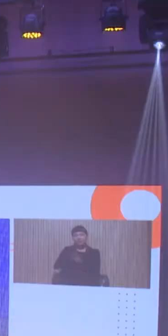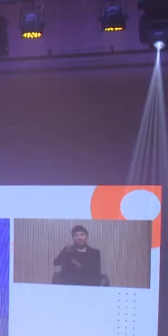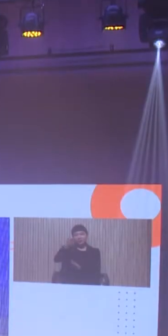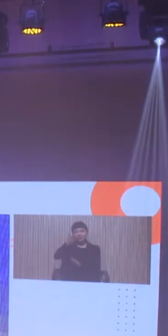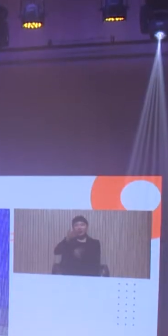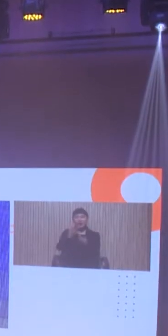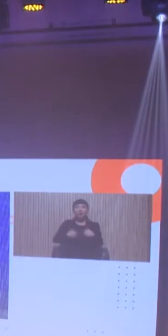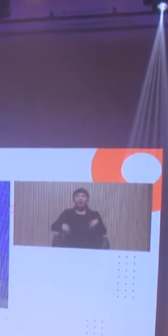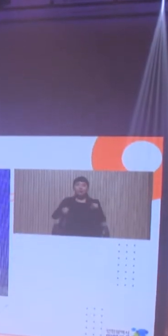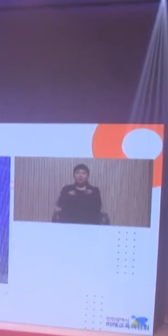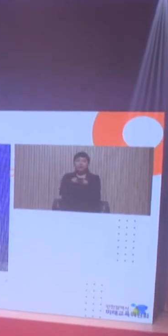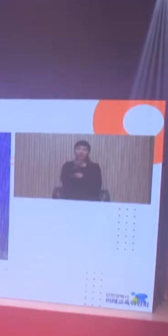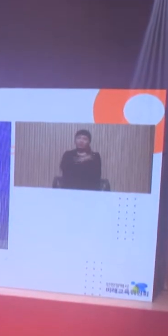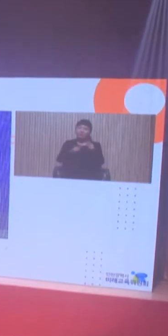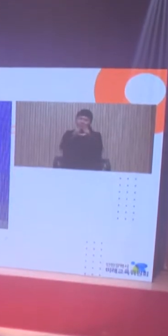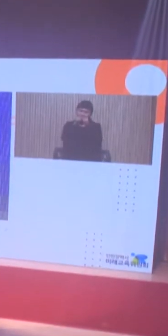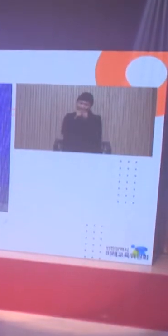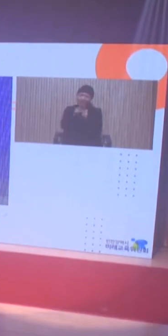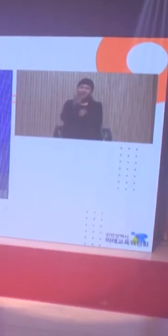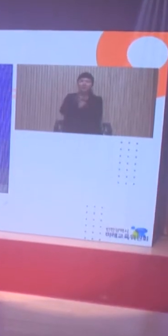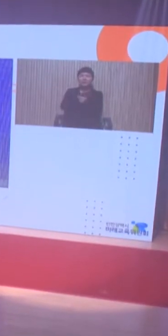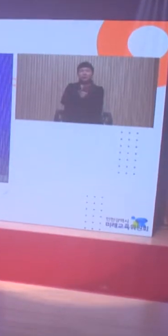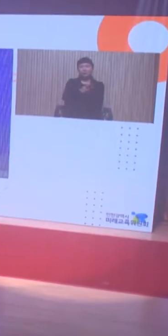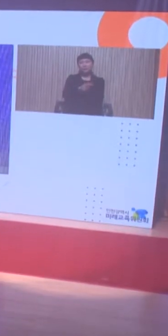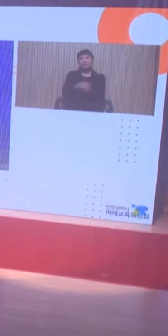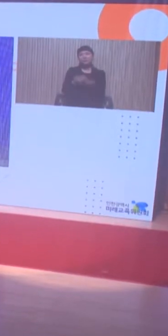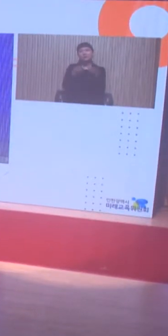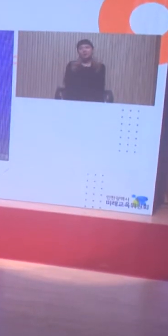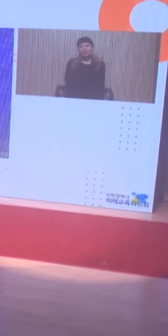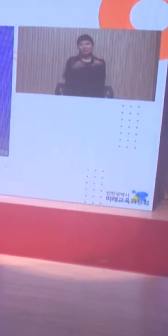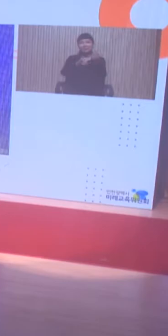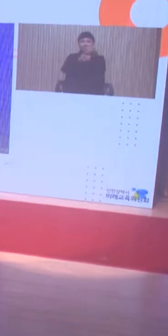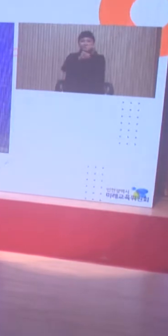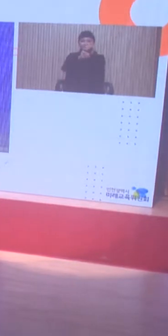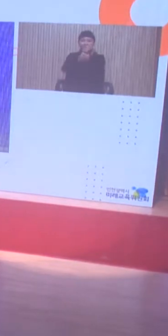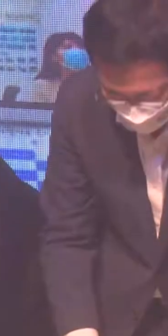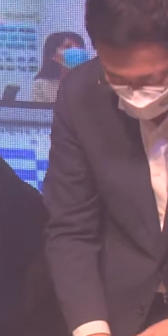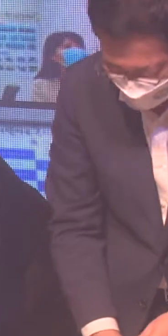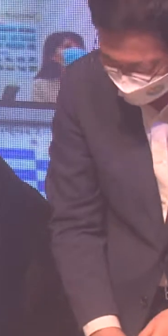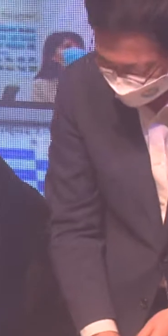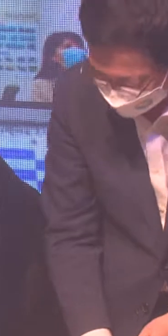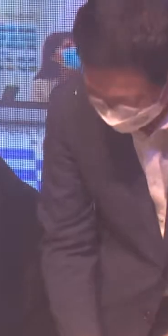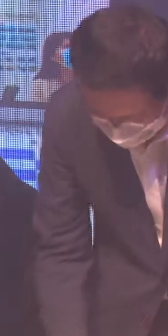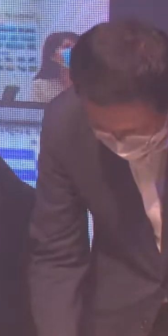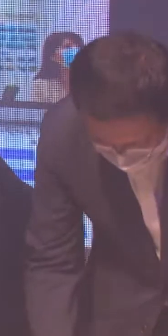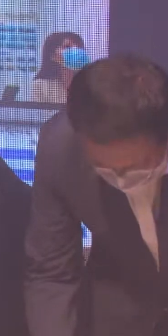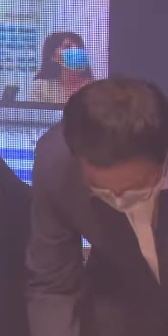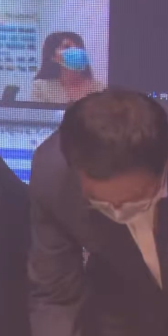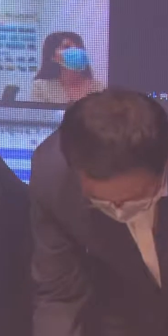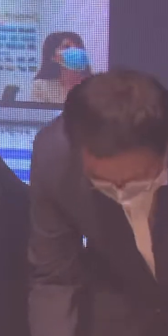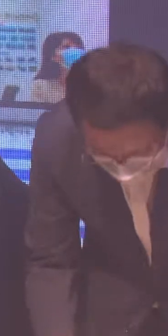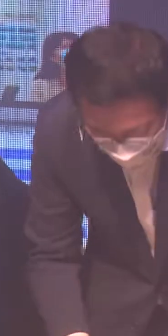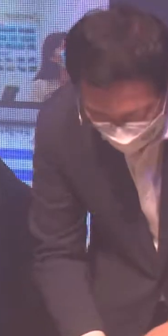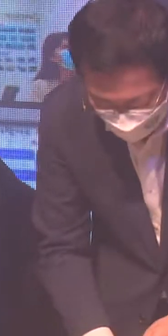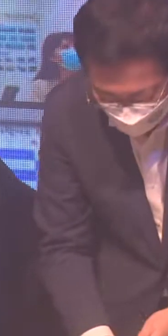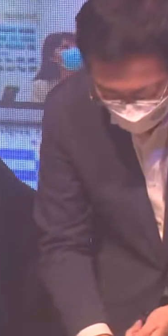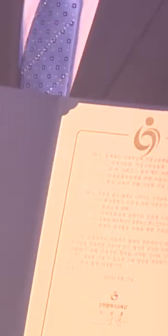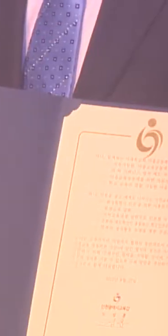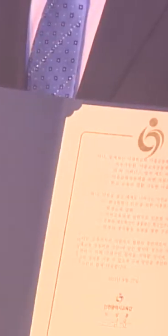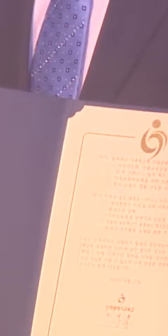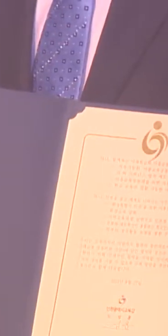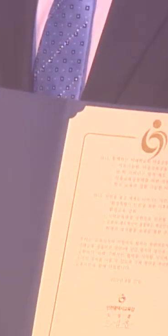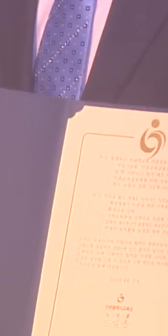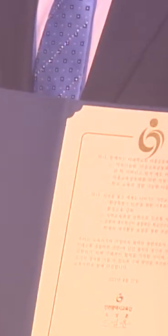시의회, 10개 군구, 그리고 인천시민까지 인천의 모든 구성원들이 모인 가운데 협약식이